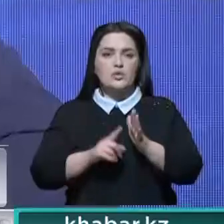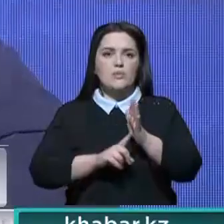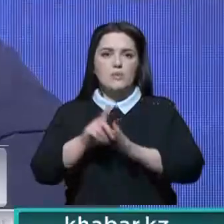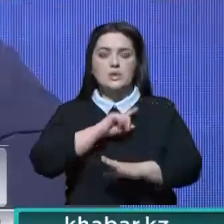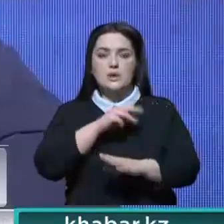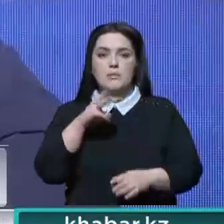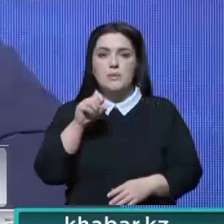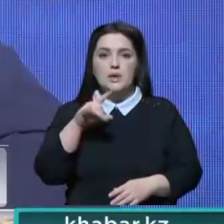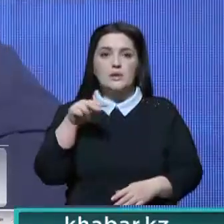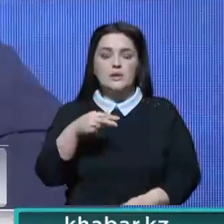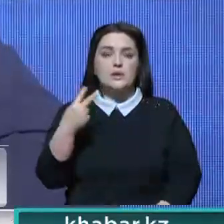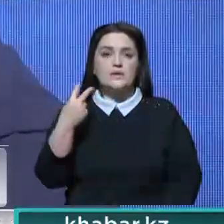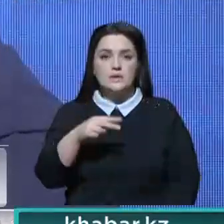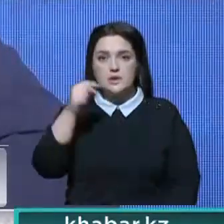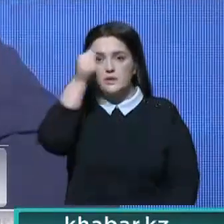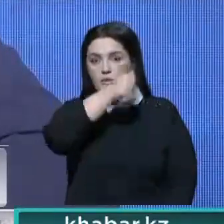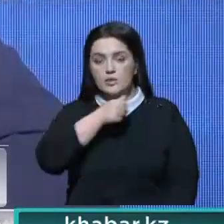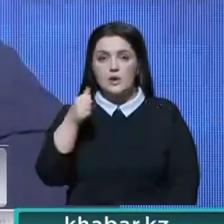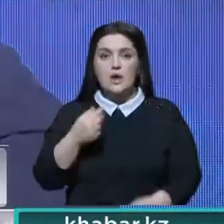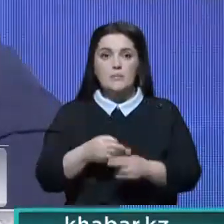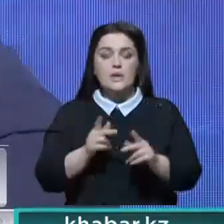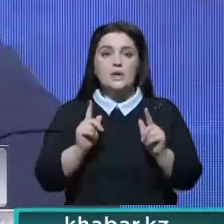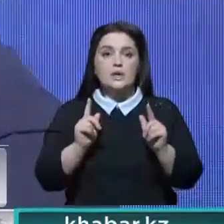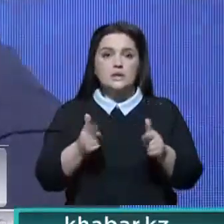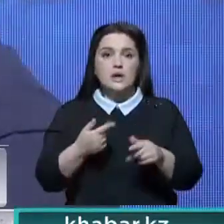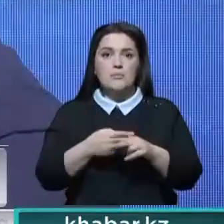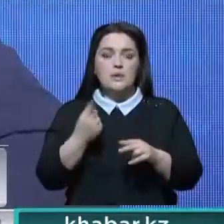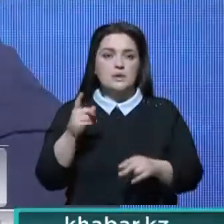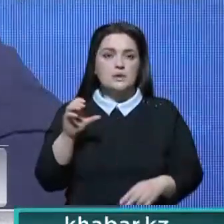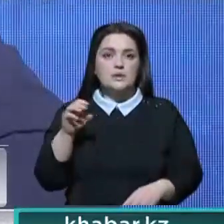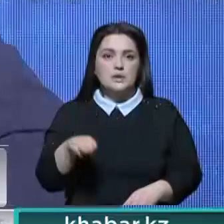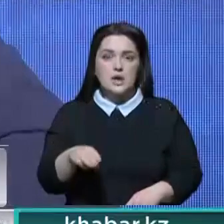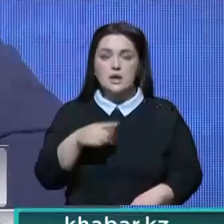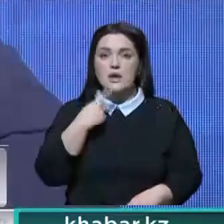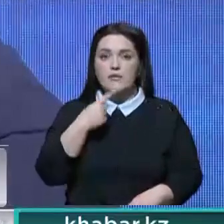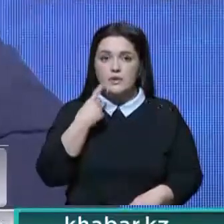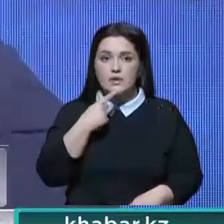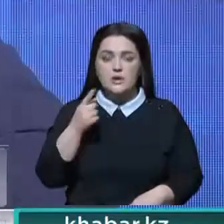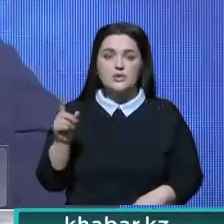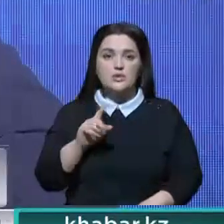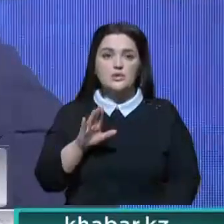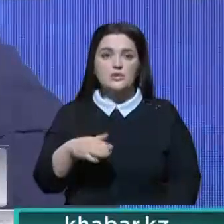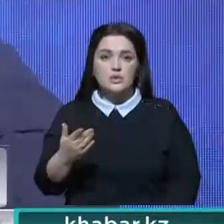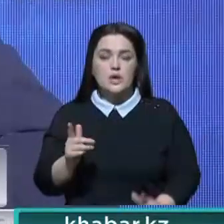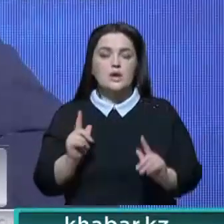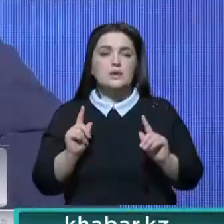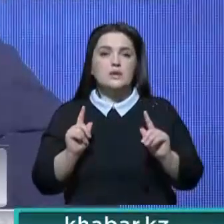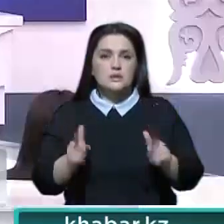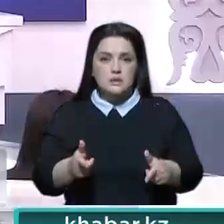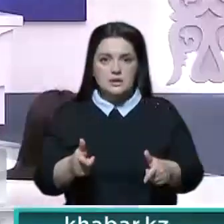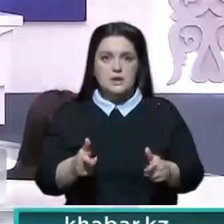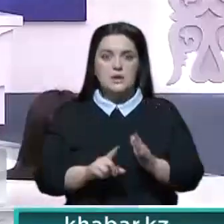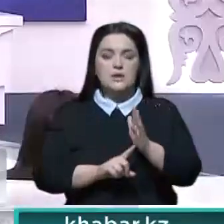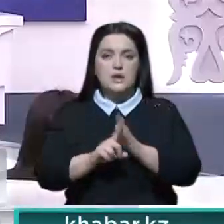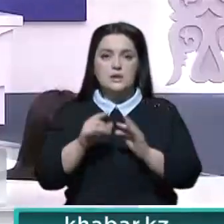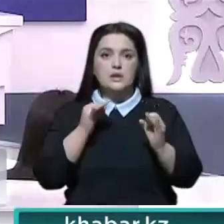марте 2020 года. И в этом соглашении в одной из статей говорится, что стороны соглашаются